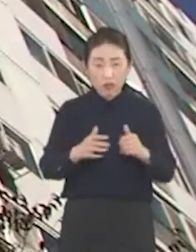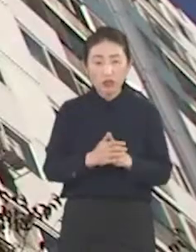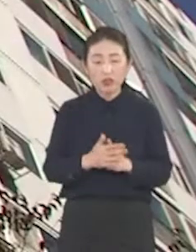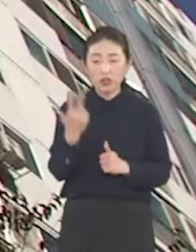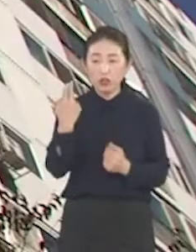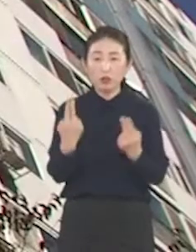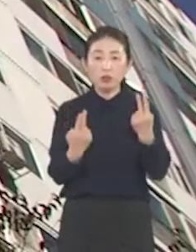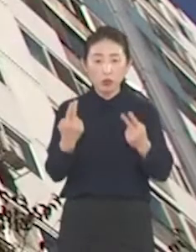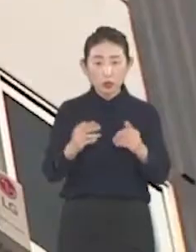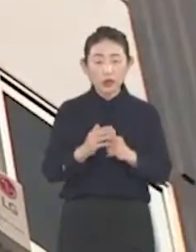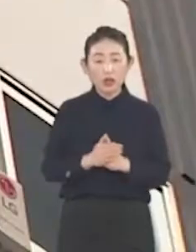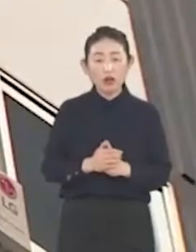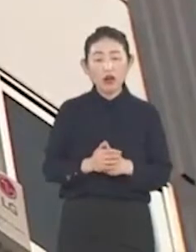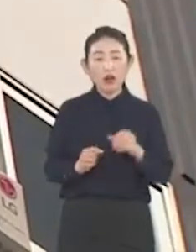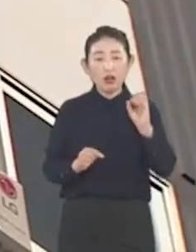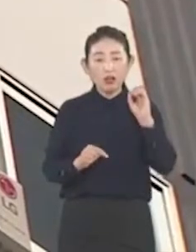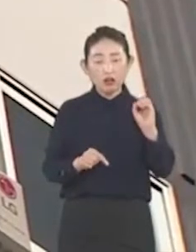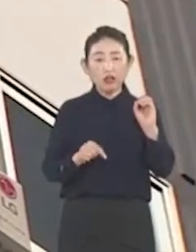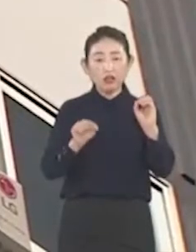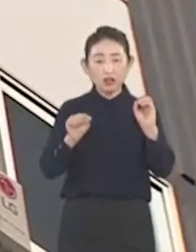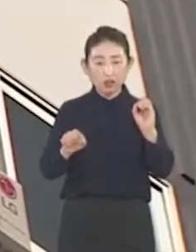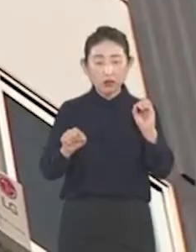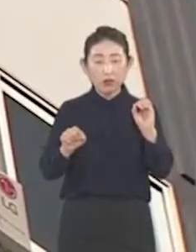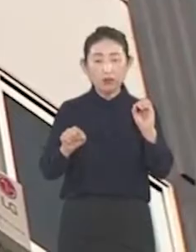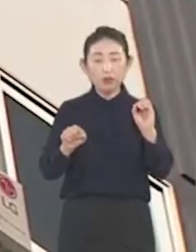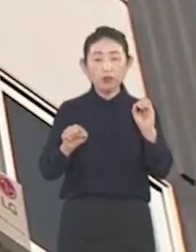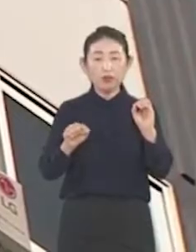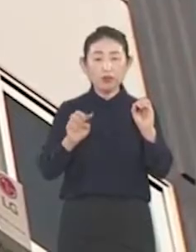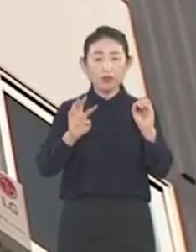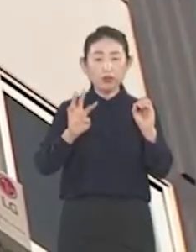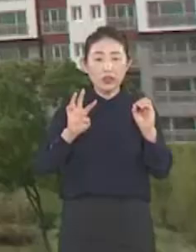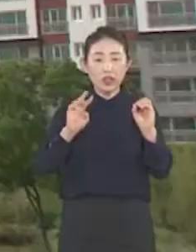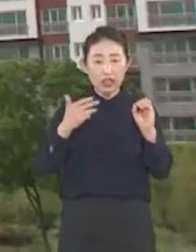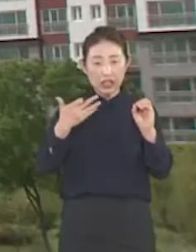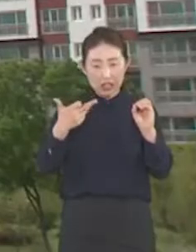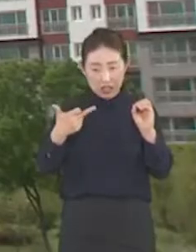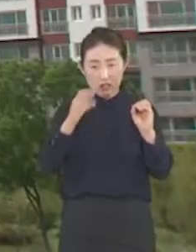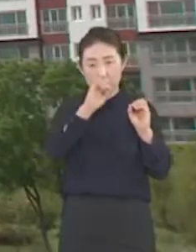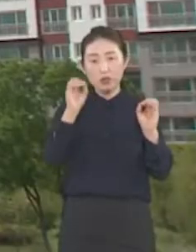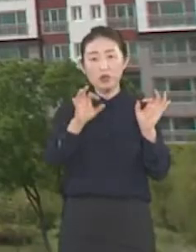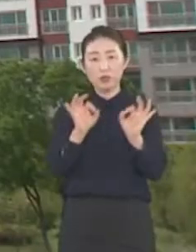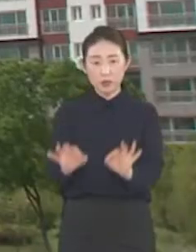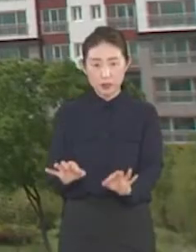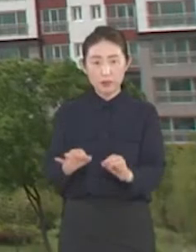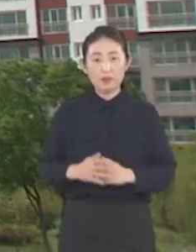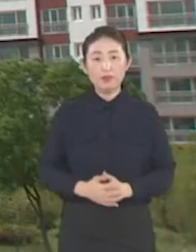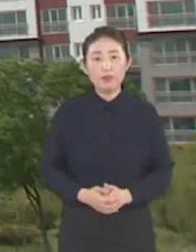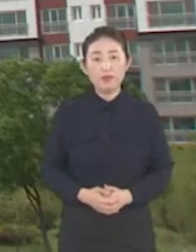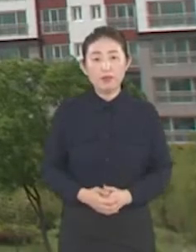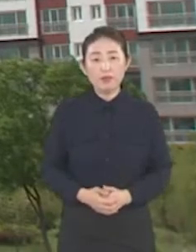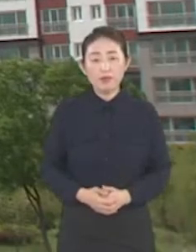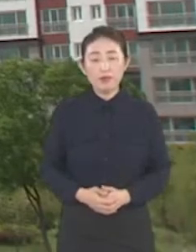전주대비 하락폭이 0.01% 포인트 커지며 0.17% 하락했습니다